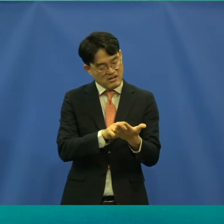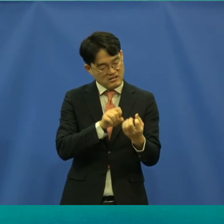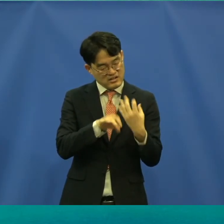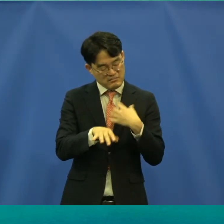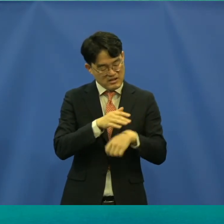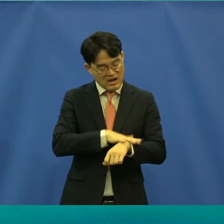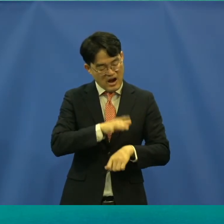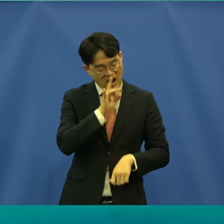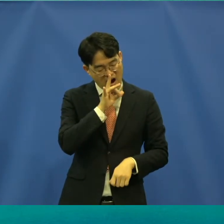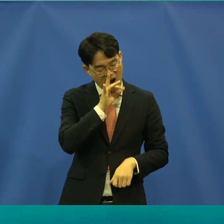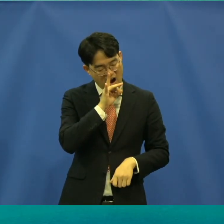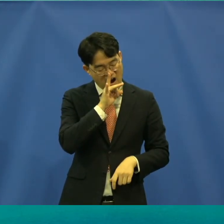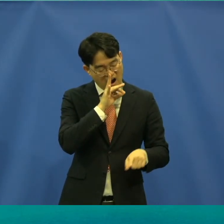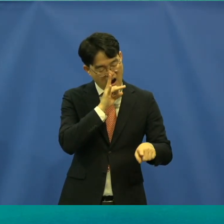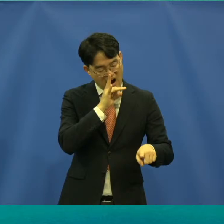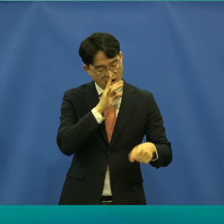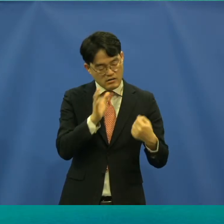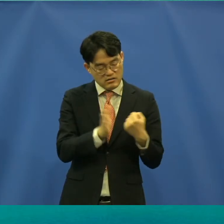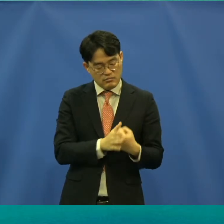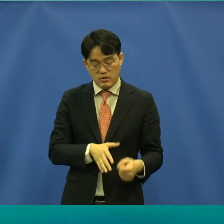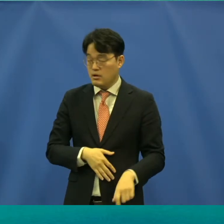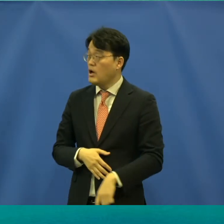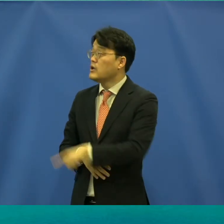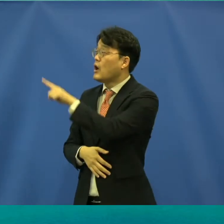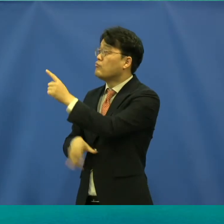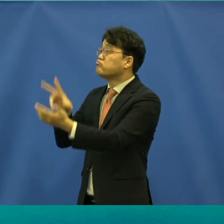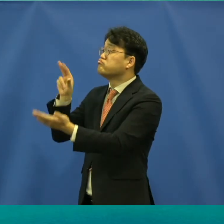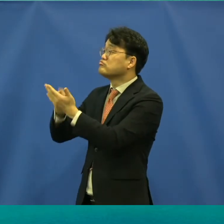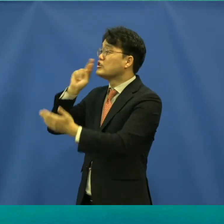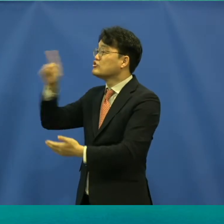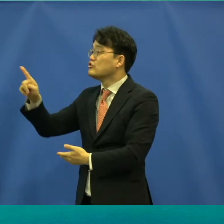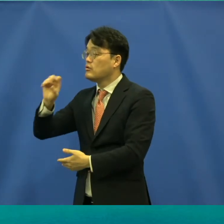저 안 풀린다고 공식을 바꾸면 됩니까?